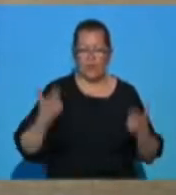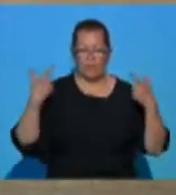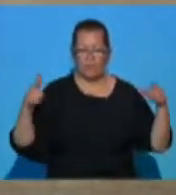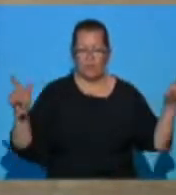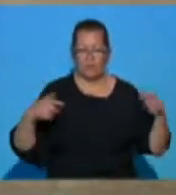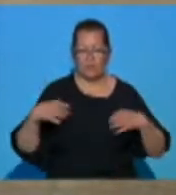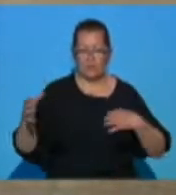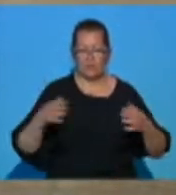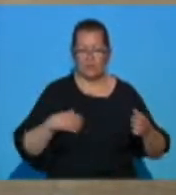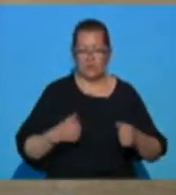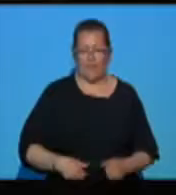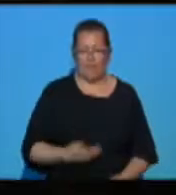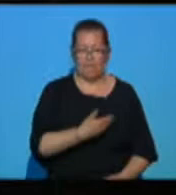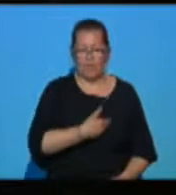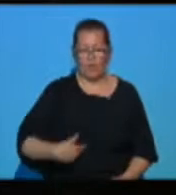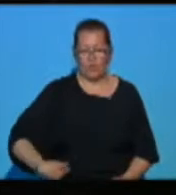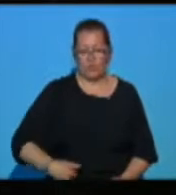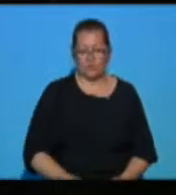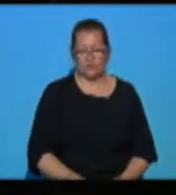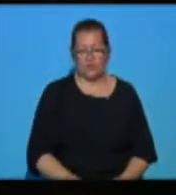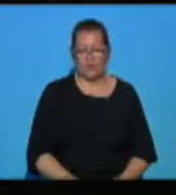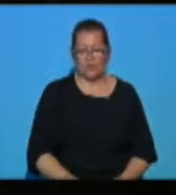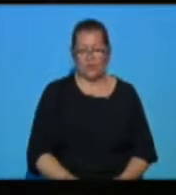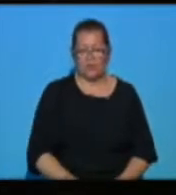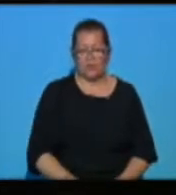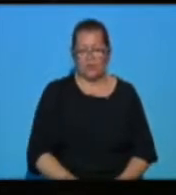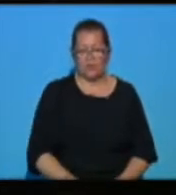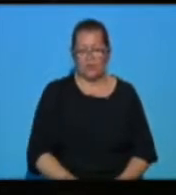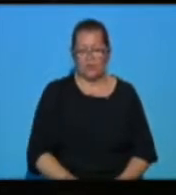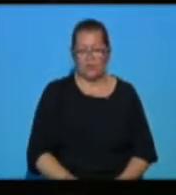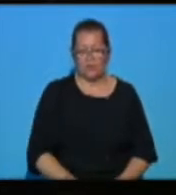Teatru de la București. Mai există